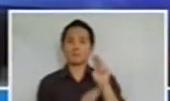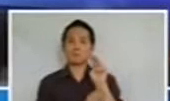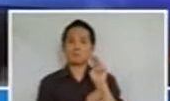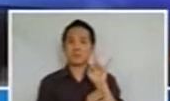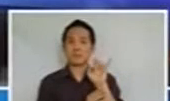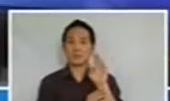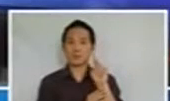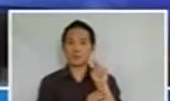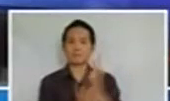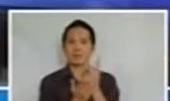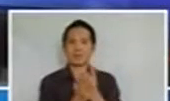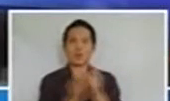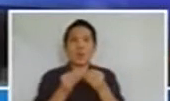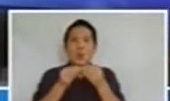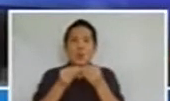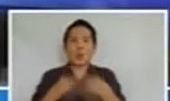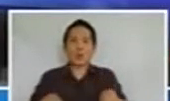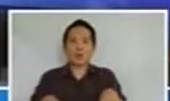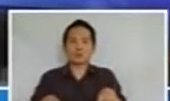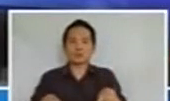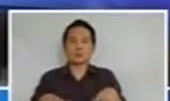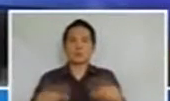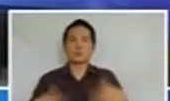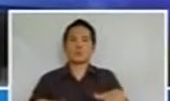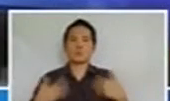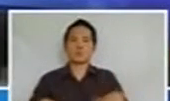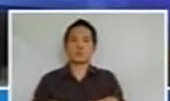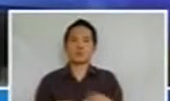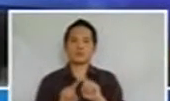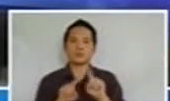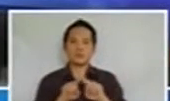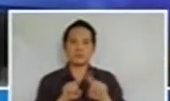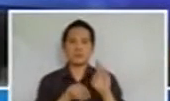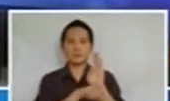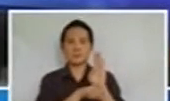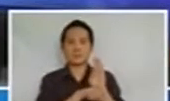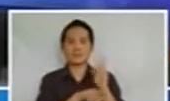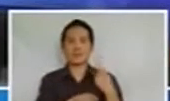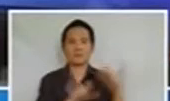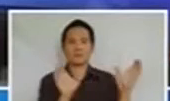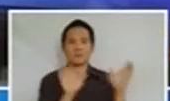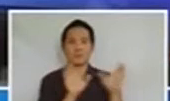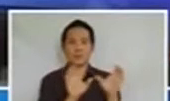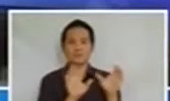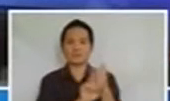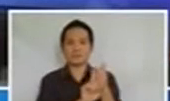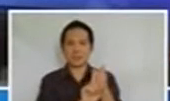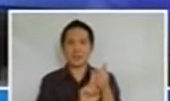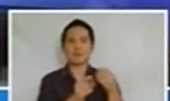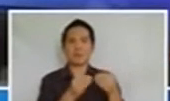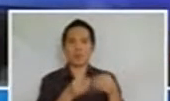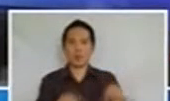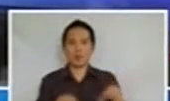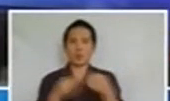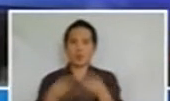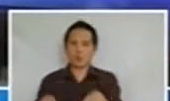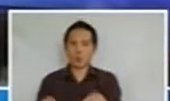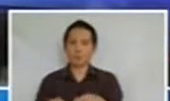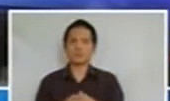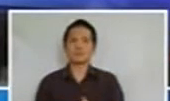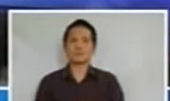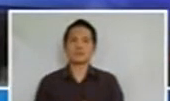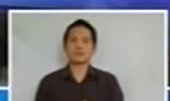Mula Lucena, magtungo tayo sa Iloilo. Mahigit 1,000 residente ng Iloilo City ay benepisyaryo po ng Tupad